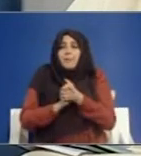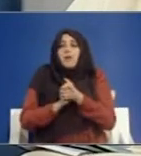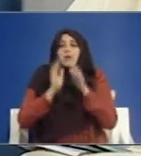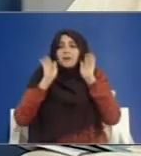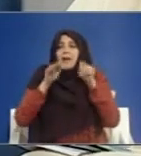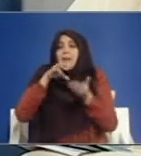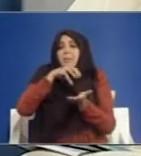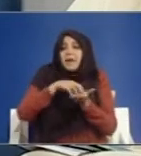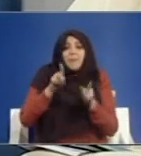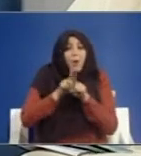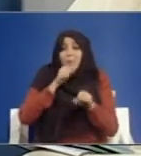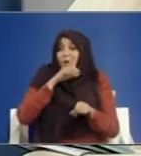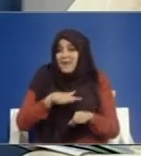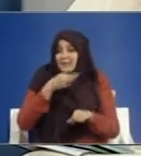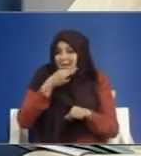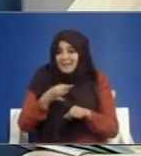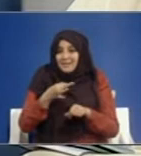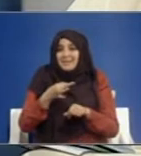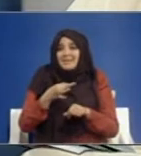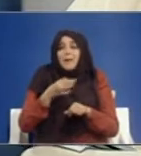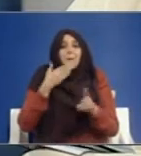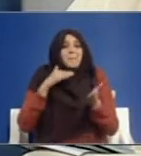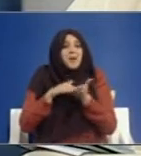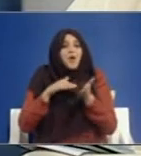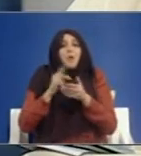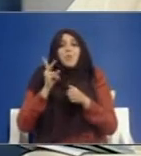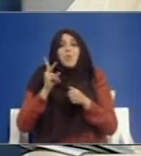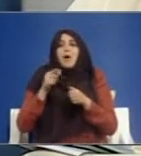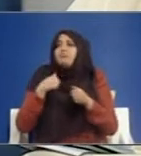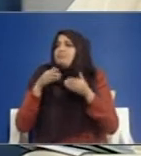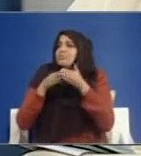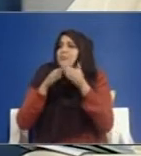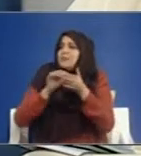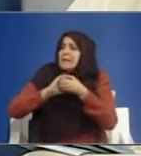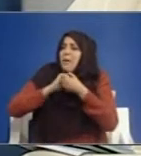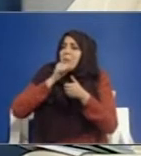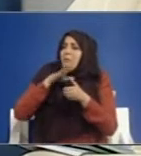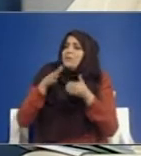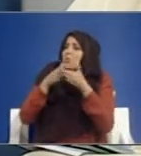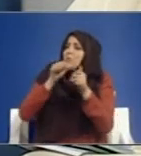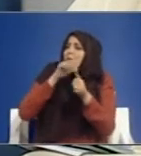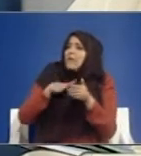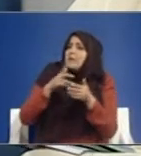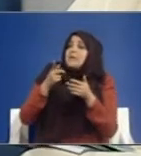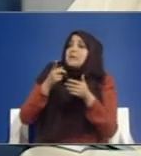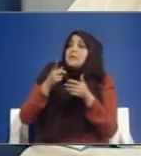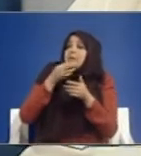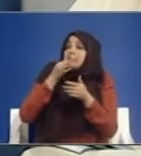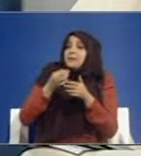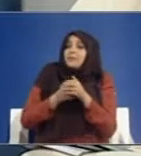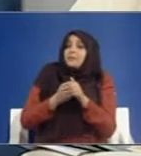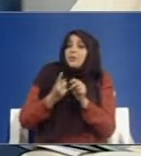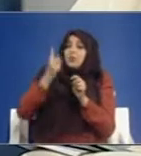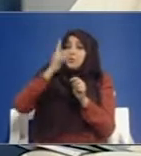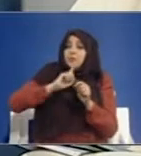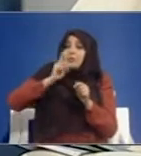على لسان الرسول صلى الله عليه وسلم. صلى الله عليه وسلم. لما سئل قالوا يا صحابة رضي الله عنهم قالوا يا رسول الله الله أمرنا إن الله